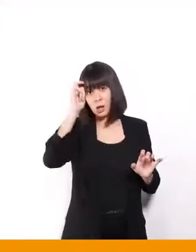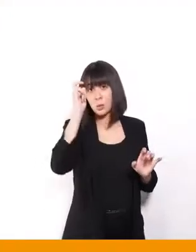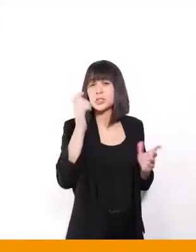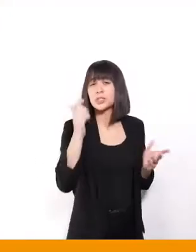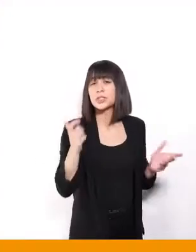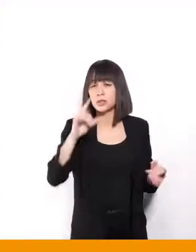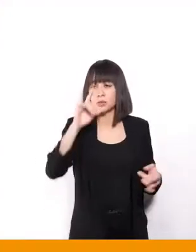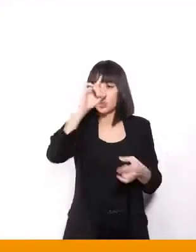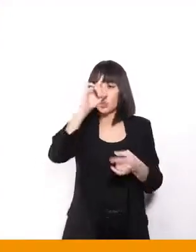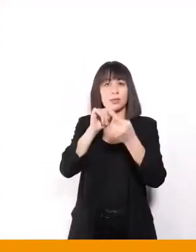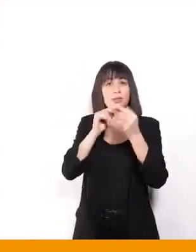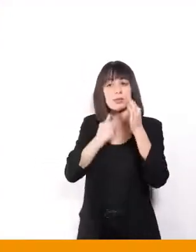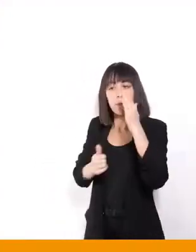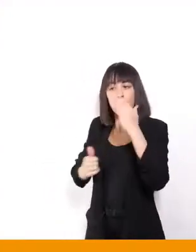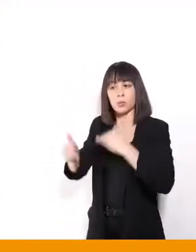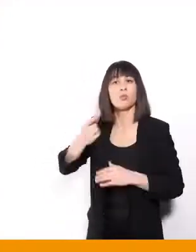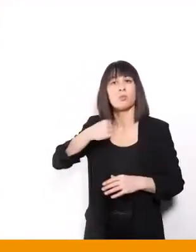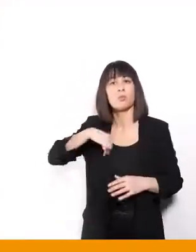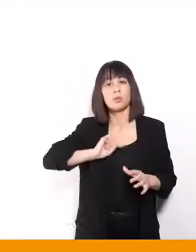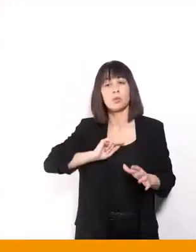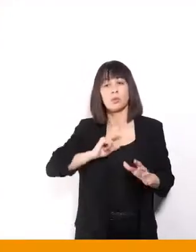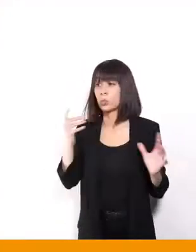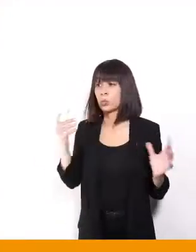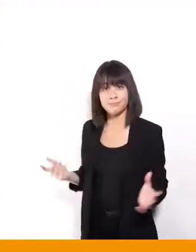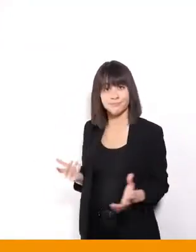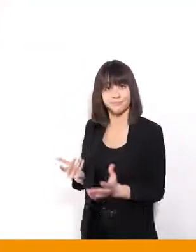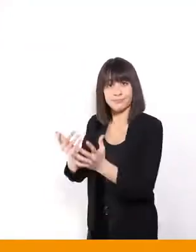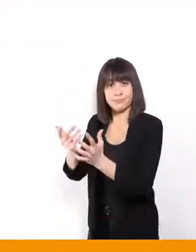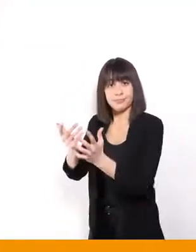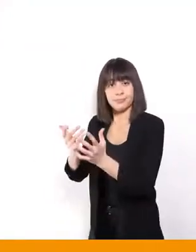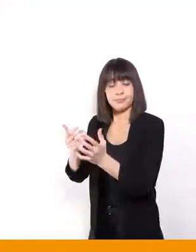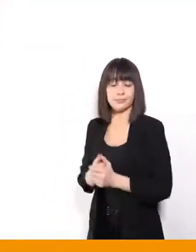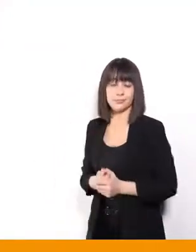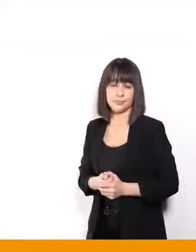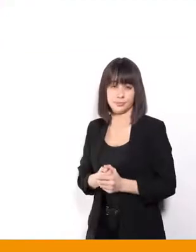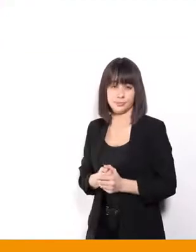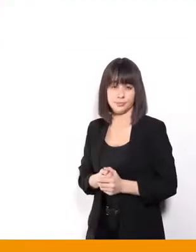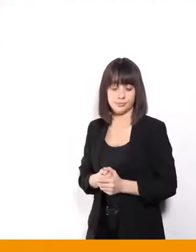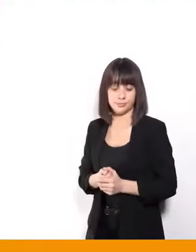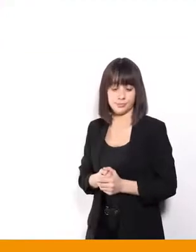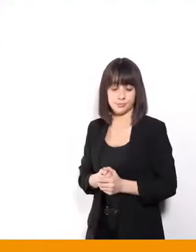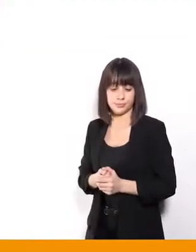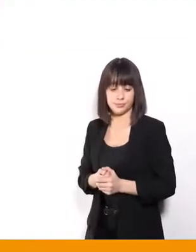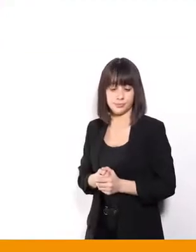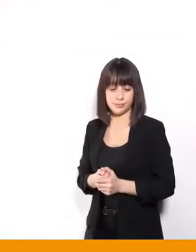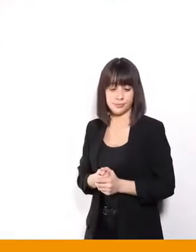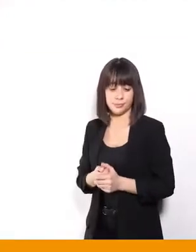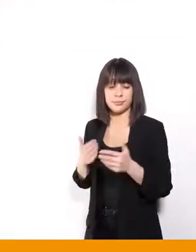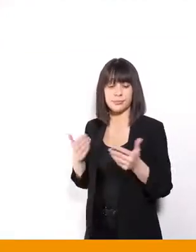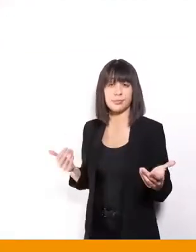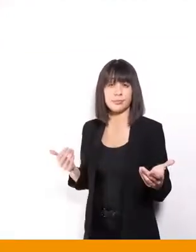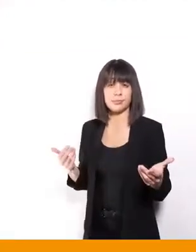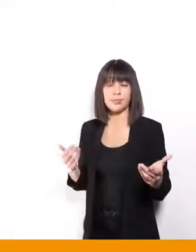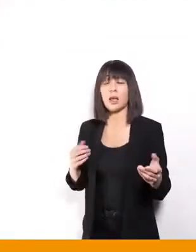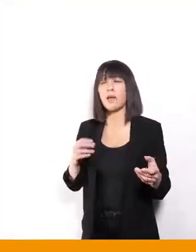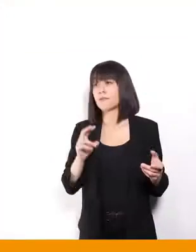évidemment, nous la portons à tous les étages. On est même pour la